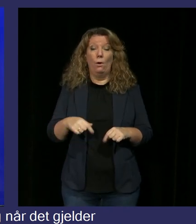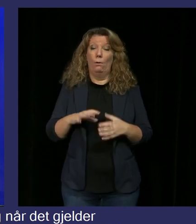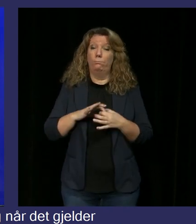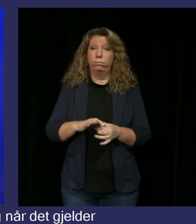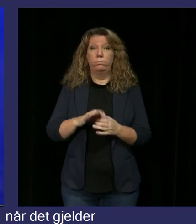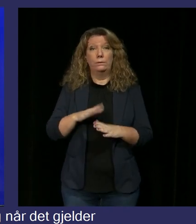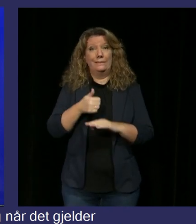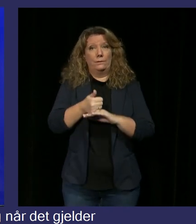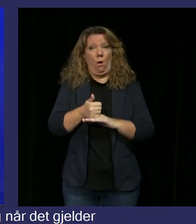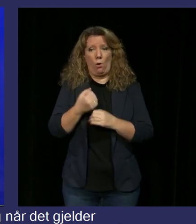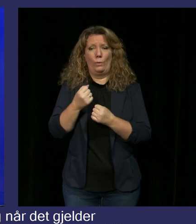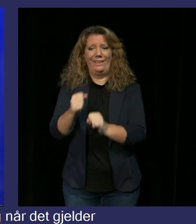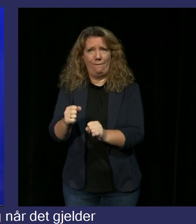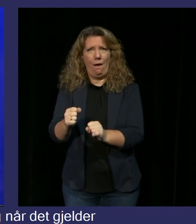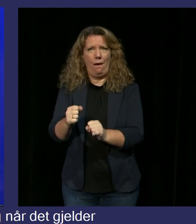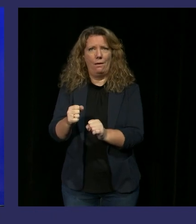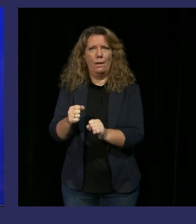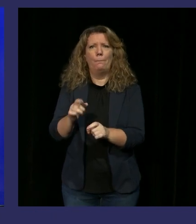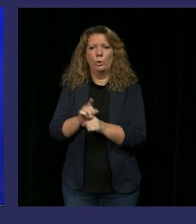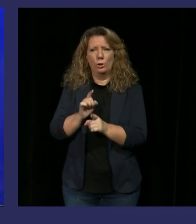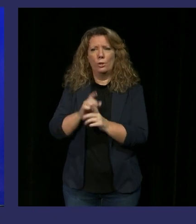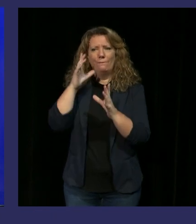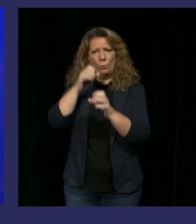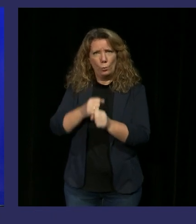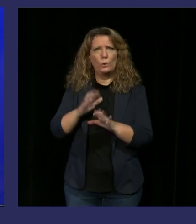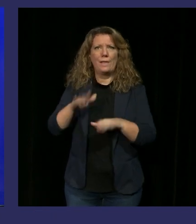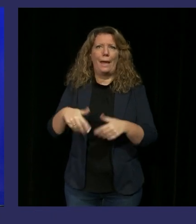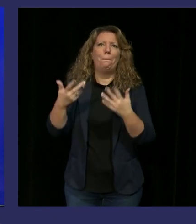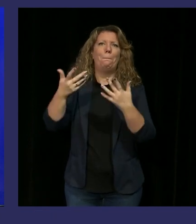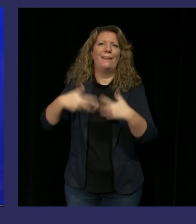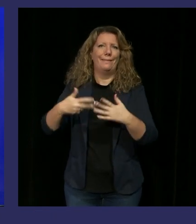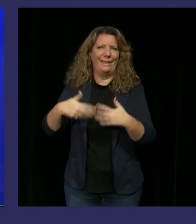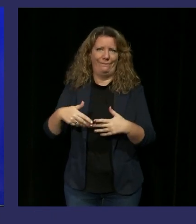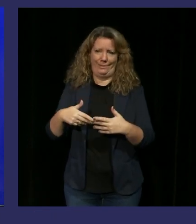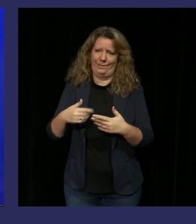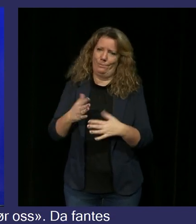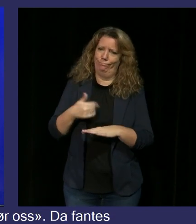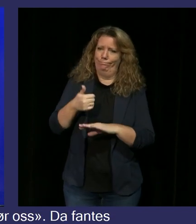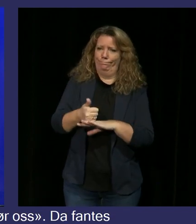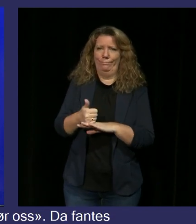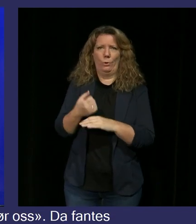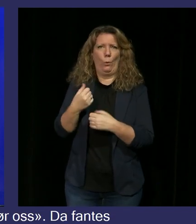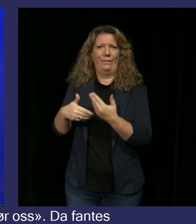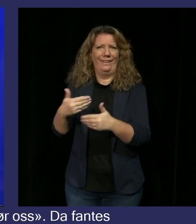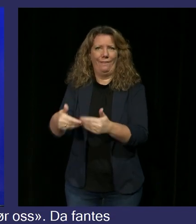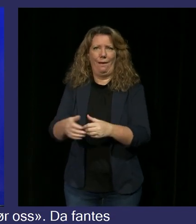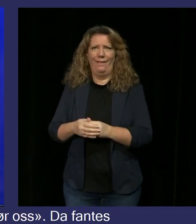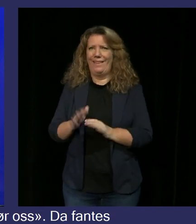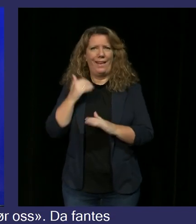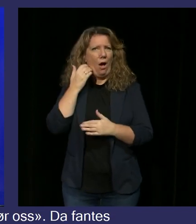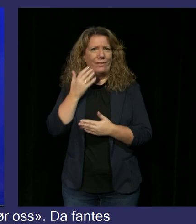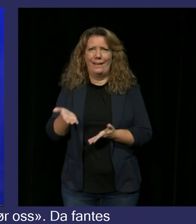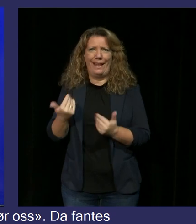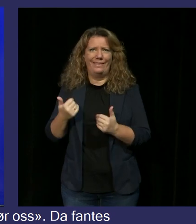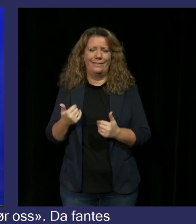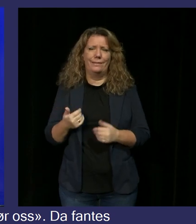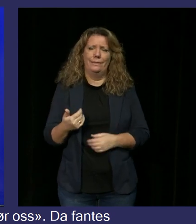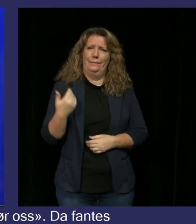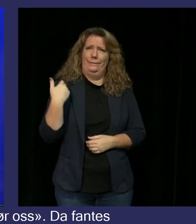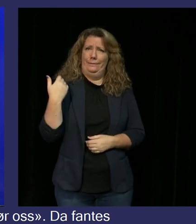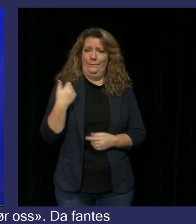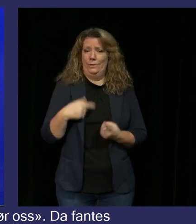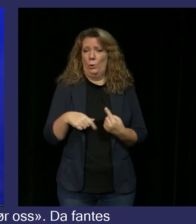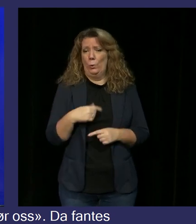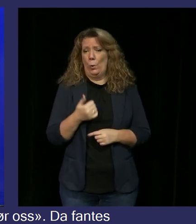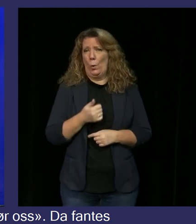det da fokus på det å starte og drive bedrift. Og det ikke alltid så enkelt. Så rundt sånn 2000 så var det noe som het Spør